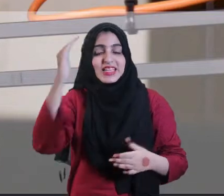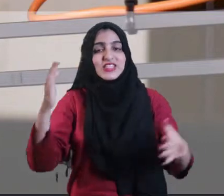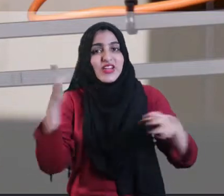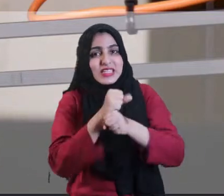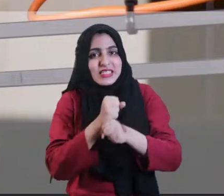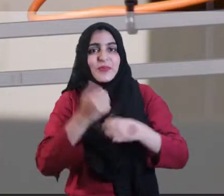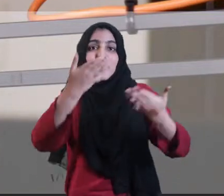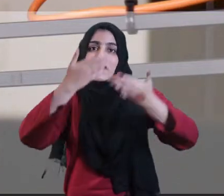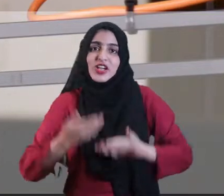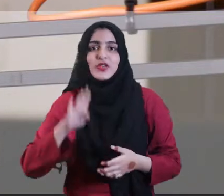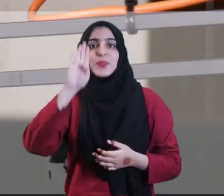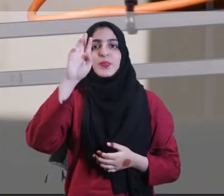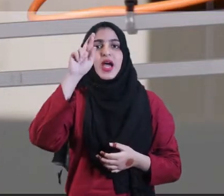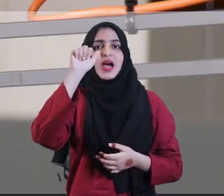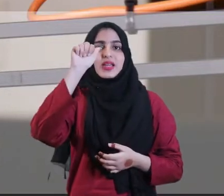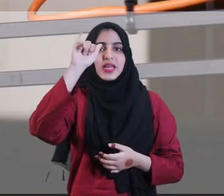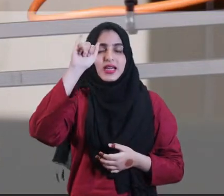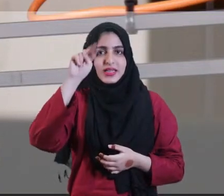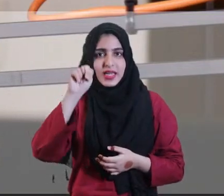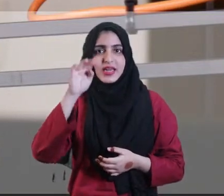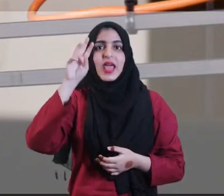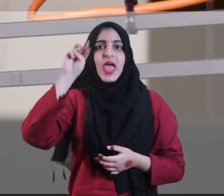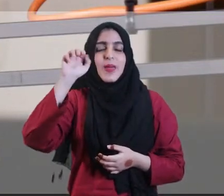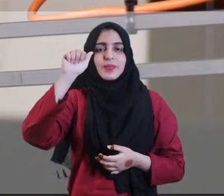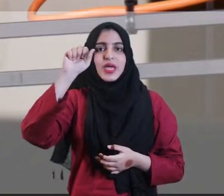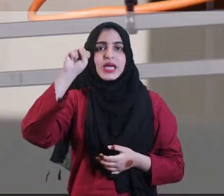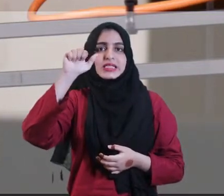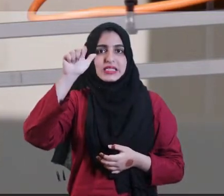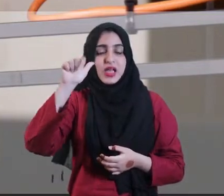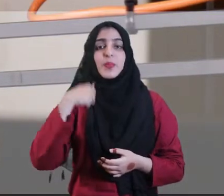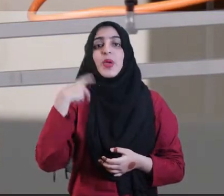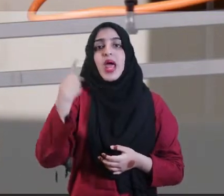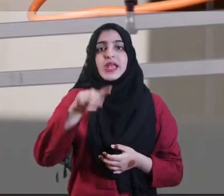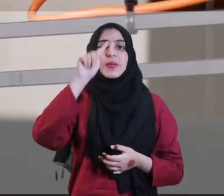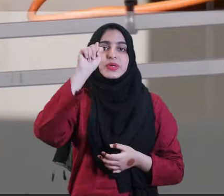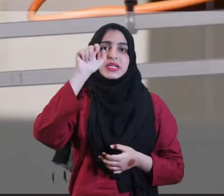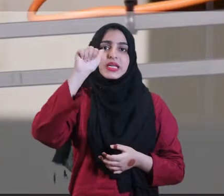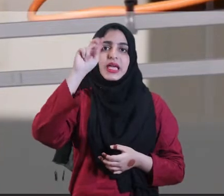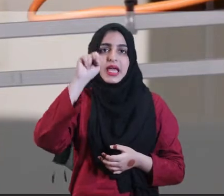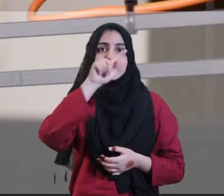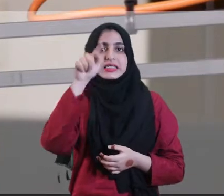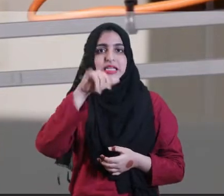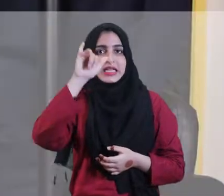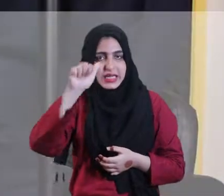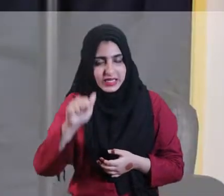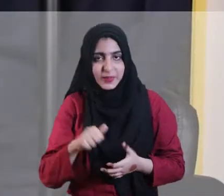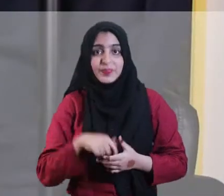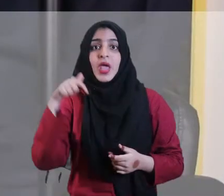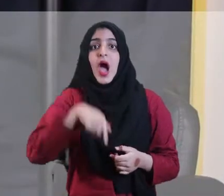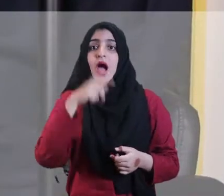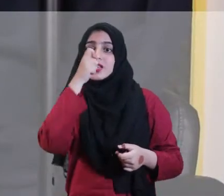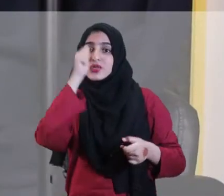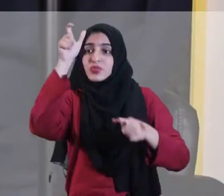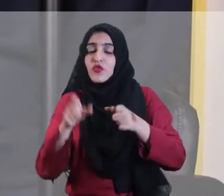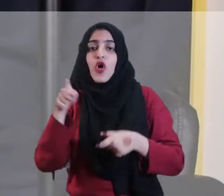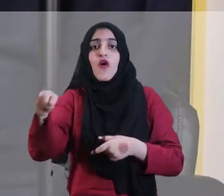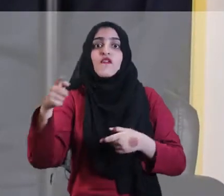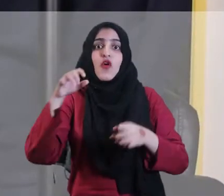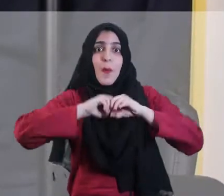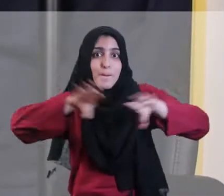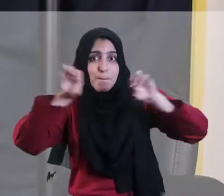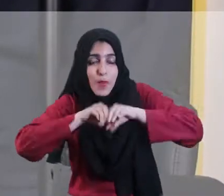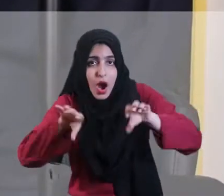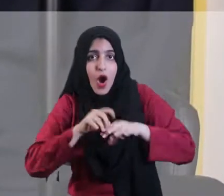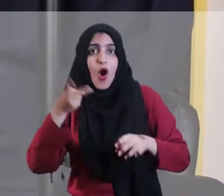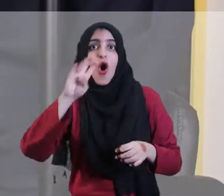कि असम में कम एवरीवन वेलकम टू बैंक मसाला बैडमिंटन जिया खान टुडे इन कन्वरसेशन विद काशिफ इधर युद्ध मार्केट